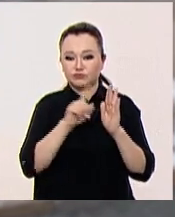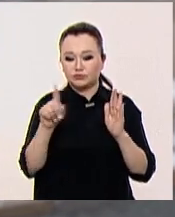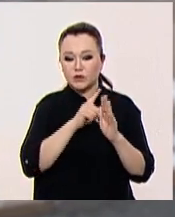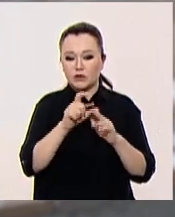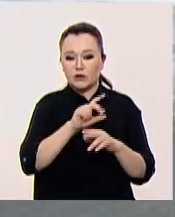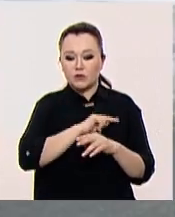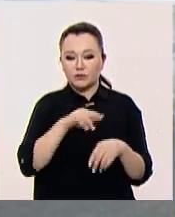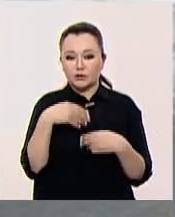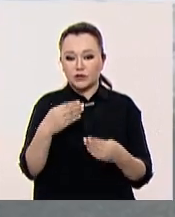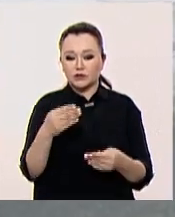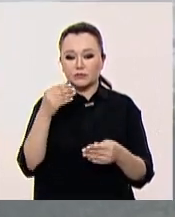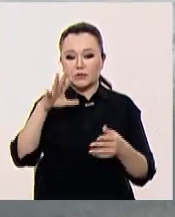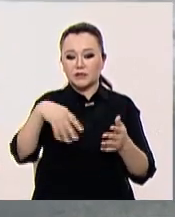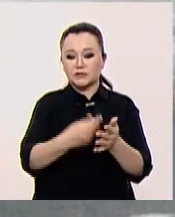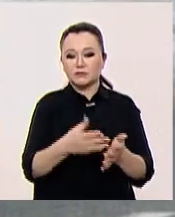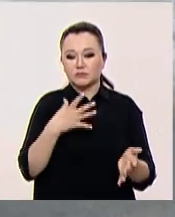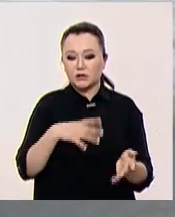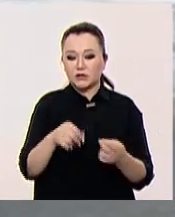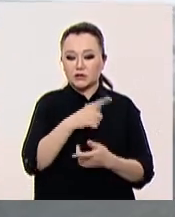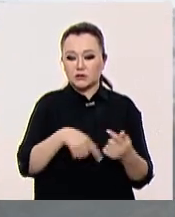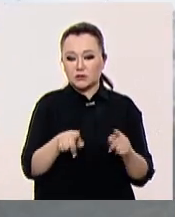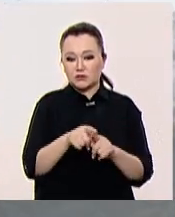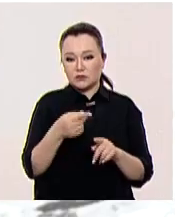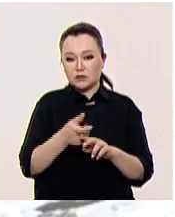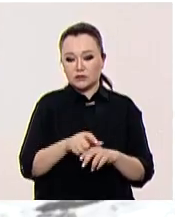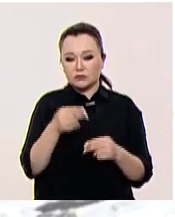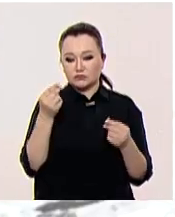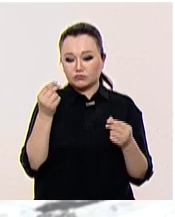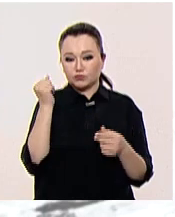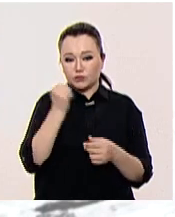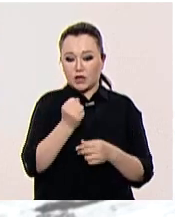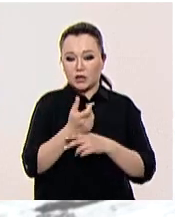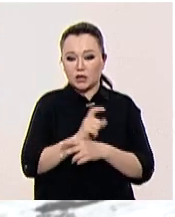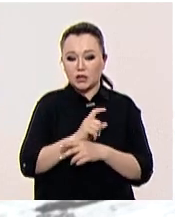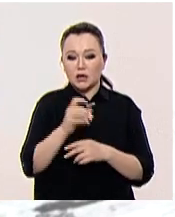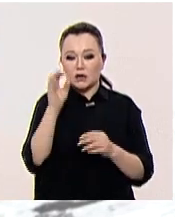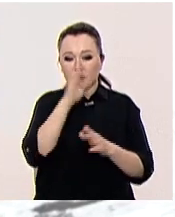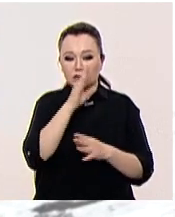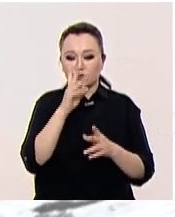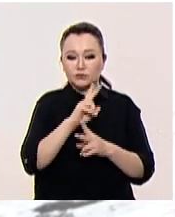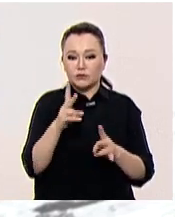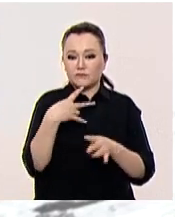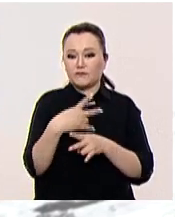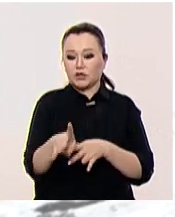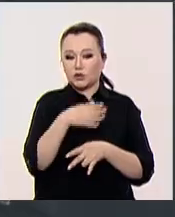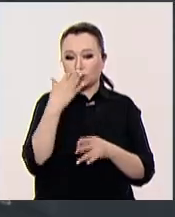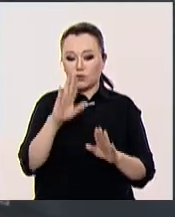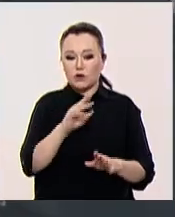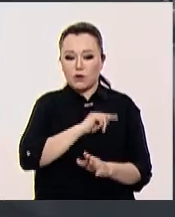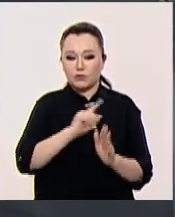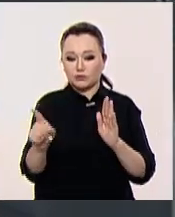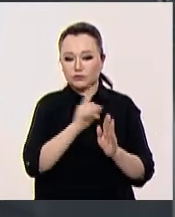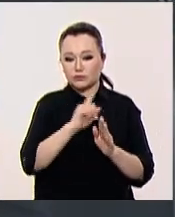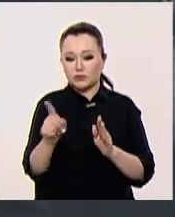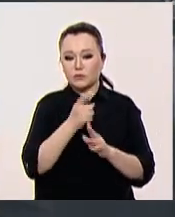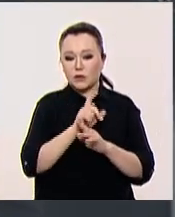жумуш берүүчүлөрдүн төлөөнө туура келет. Кәсипкерлердин айтуунча бул калтага соққу. Олар кызматкерлер коршаган ортаны ластап жаткан жок, тек жумуштарына келип кетип жүр